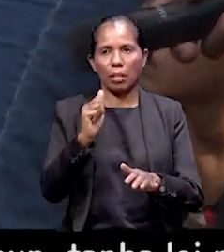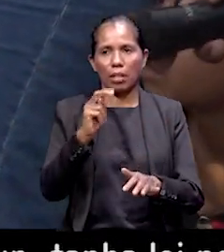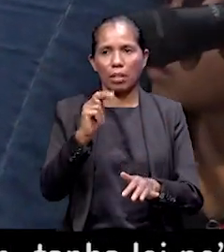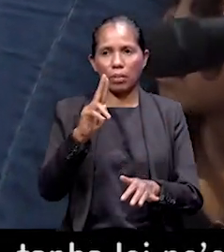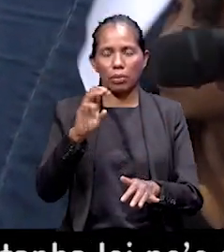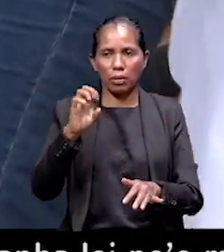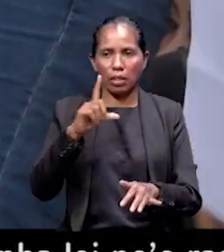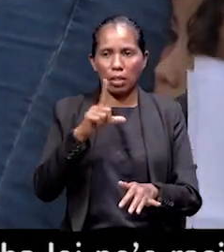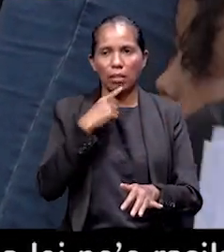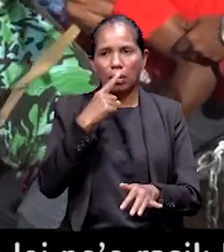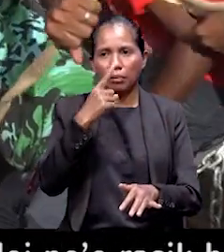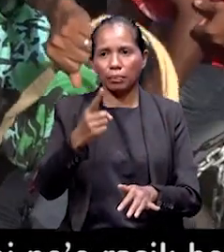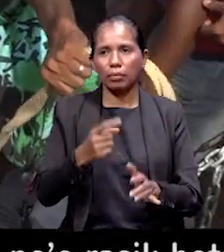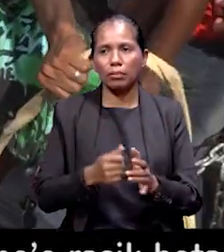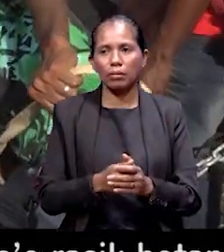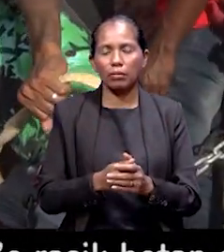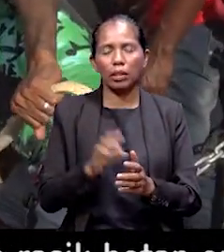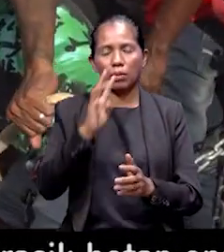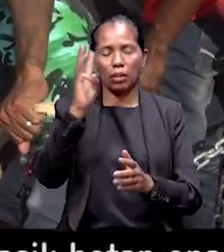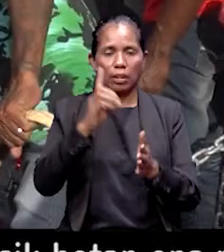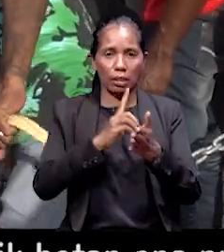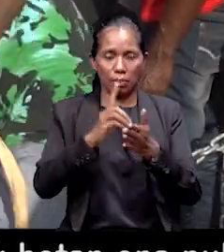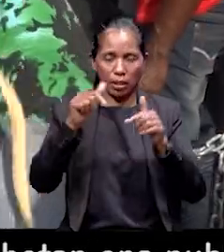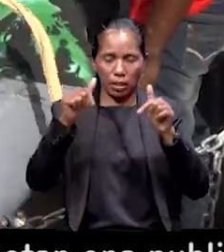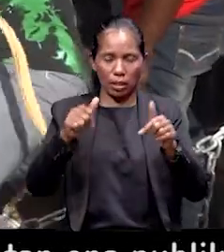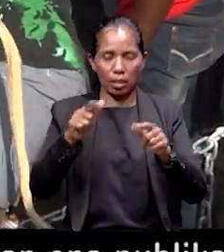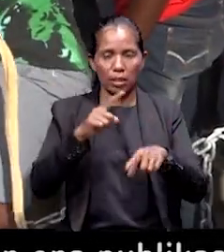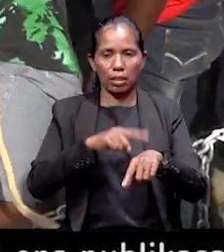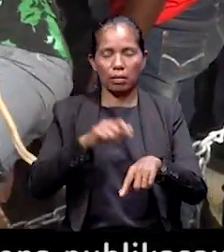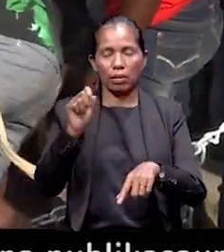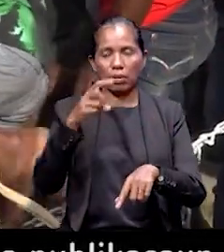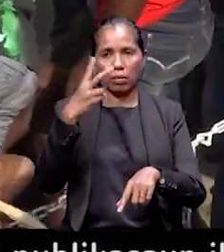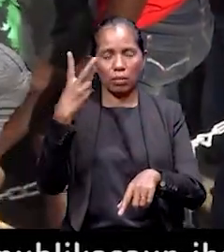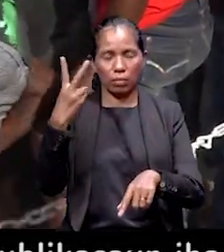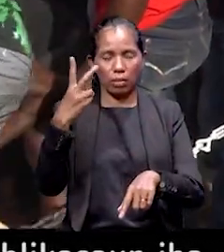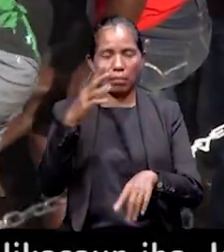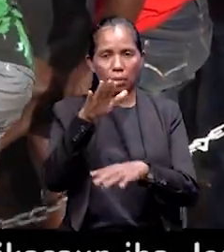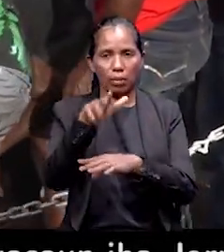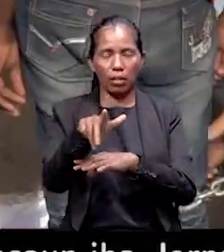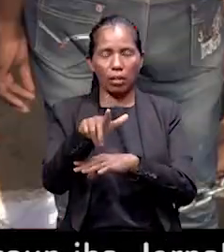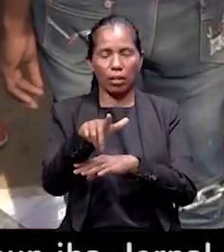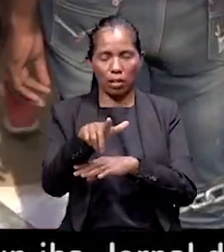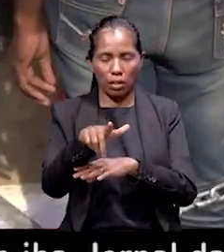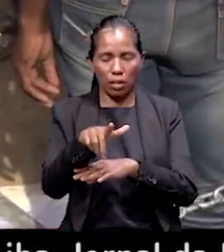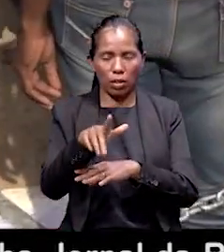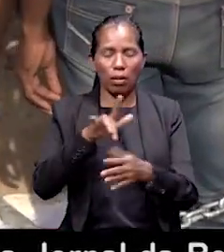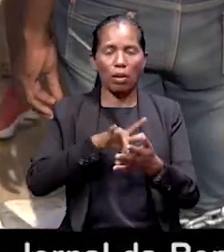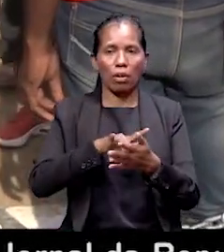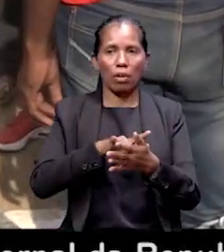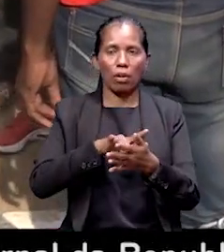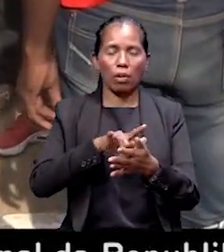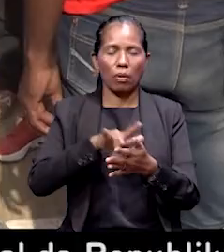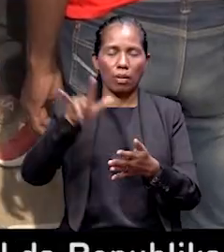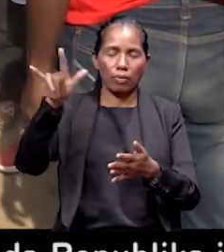aeroportu internasional Nicolau Lobato iha kuarta semana ne kuaje tuku sanu resing rua meudia ho avion kantas ho marka